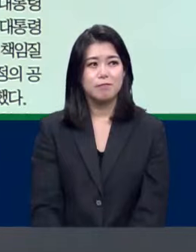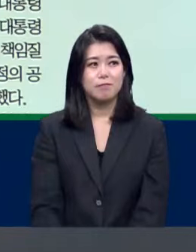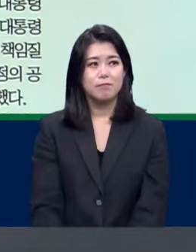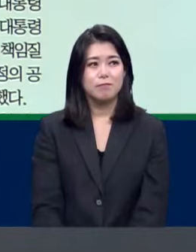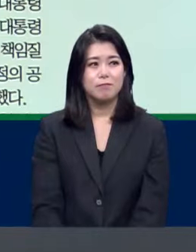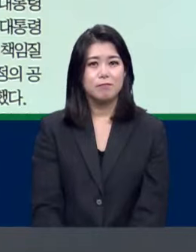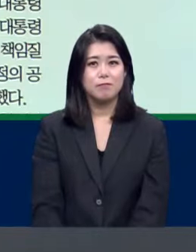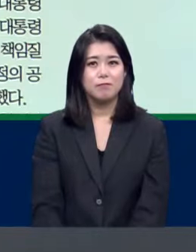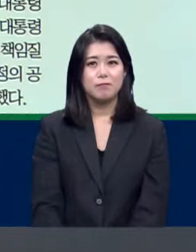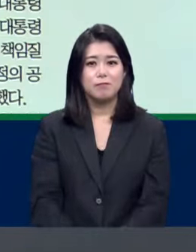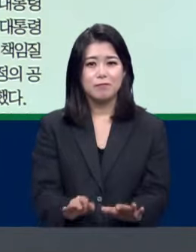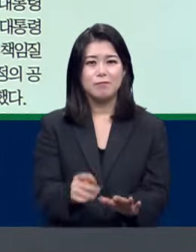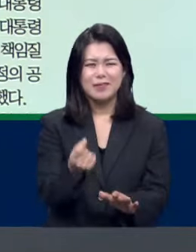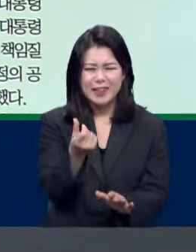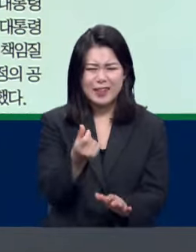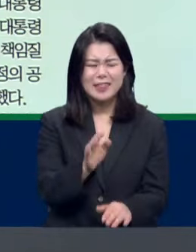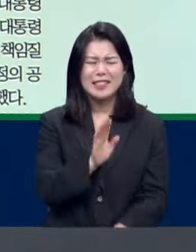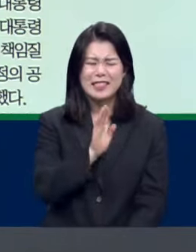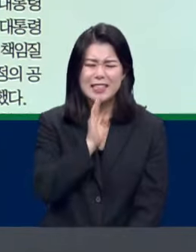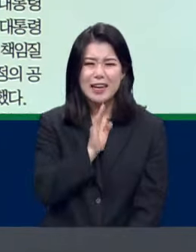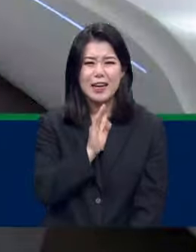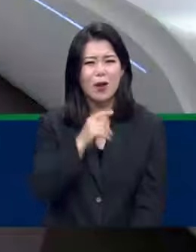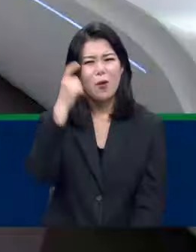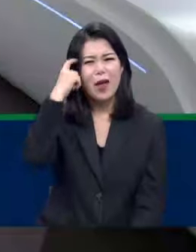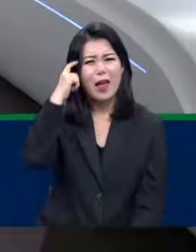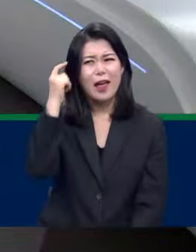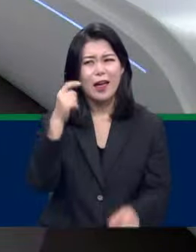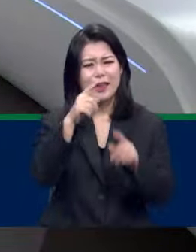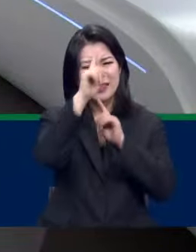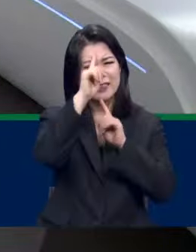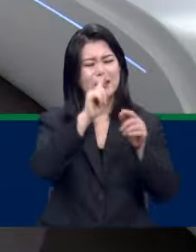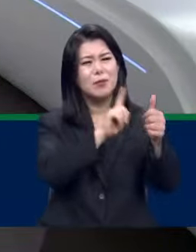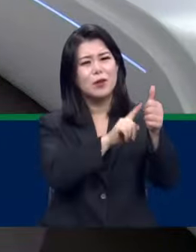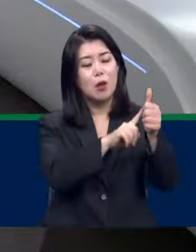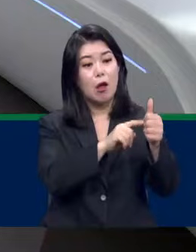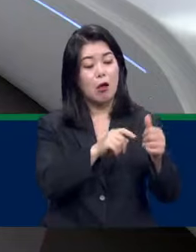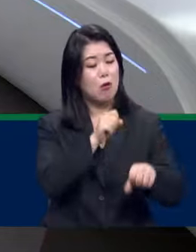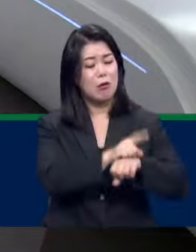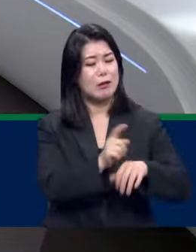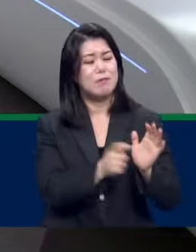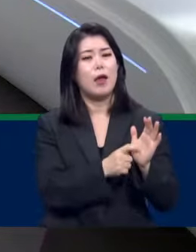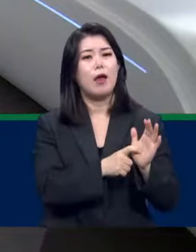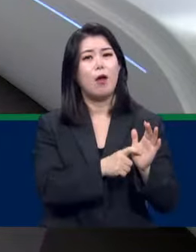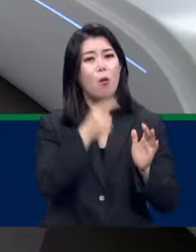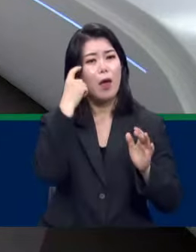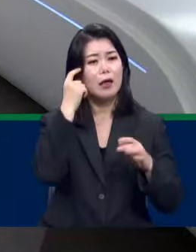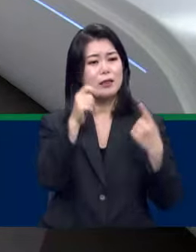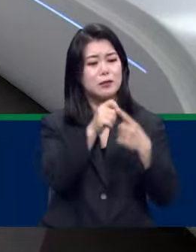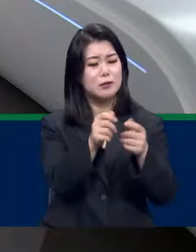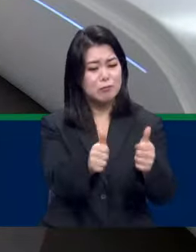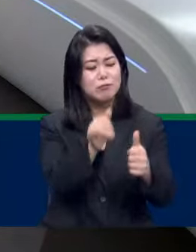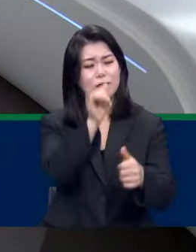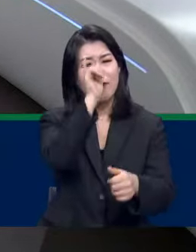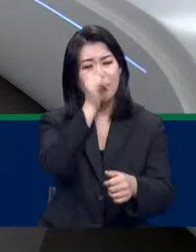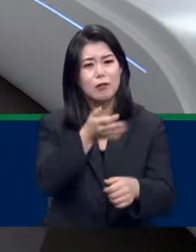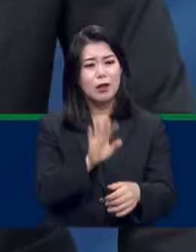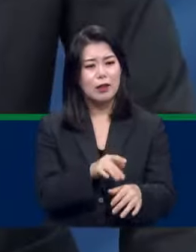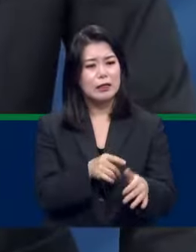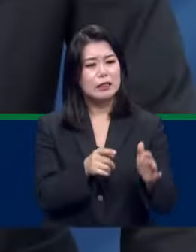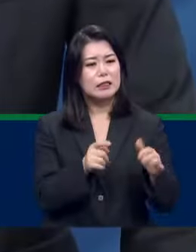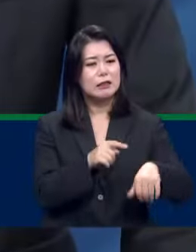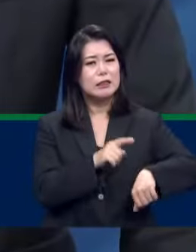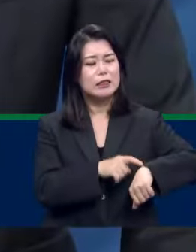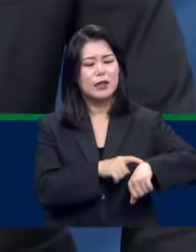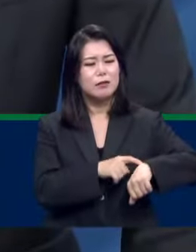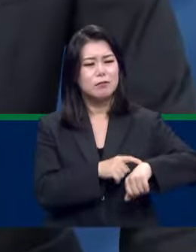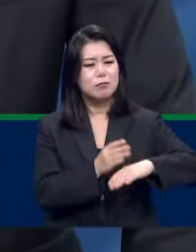아니고요네 그 말씀을 지금 뭐가 정말로 왜냐면 이재명 대표도 급해요 이재명 대표도 지금 본인 일신 판결이 남아 있는데 지금 이렇게 시간 끌 이유가